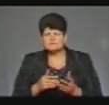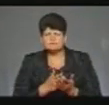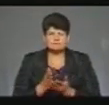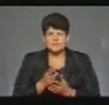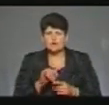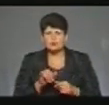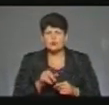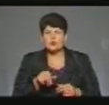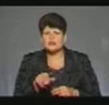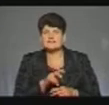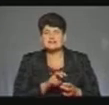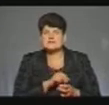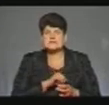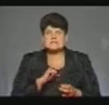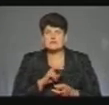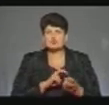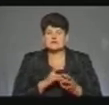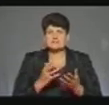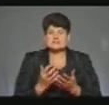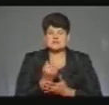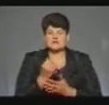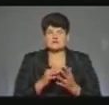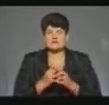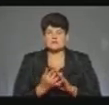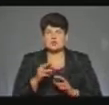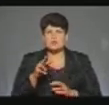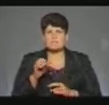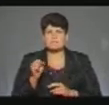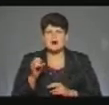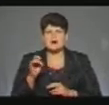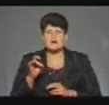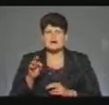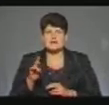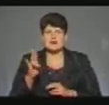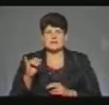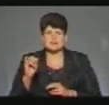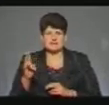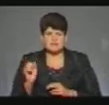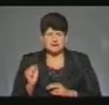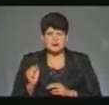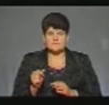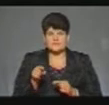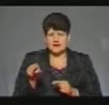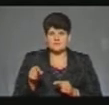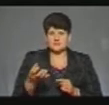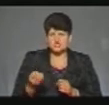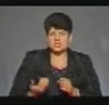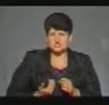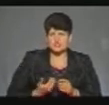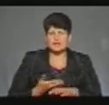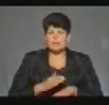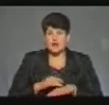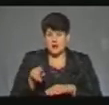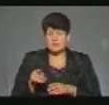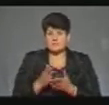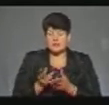що буде. Через то ходив сам, шукав, знайшов в селі Мар'янівка хутір поруч, на якому ще жили поляки, які мали її